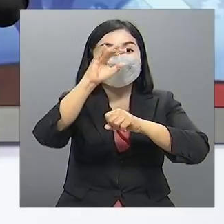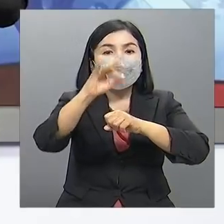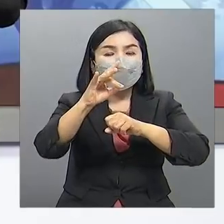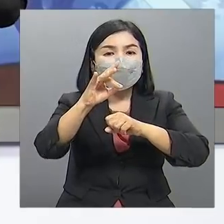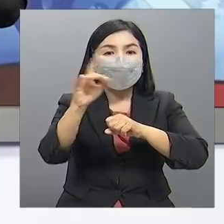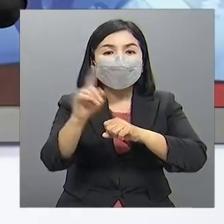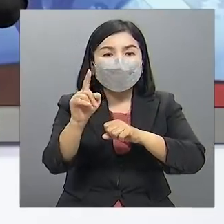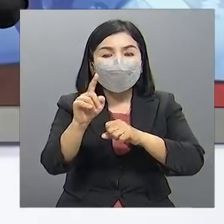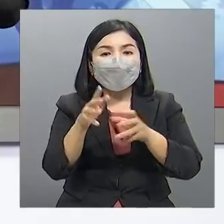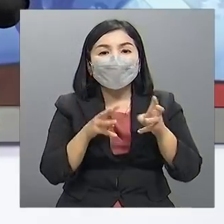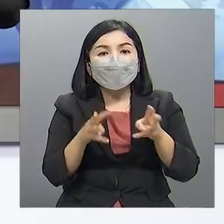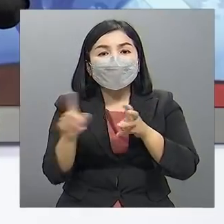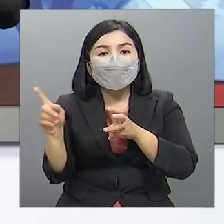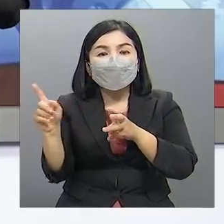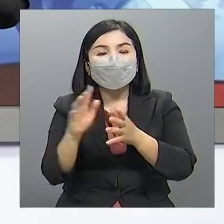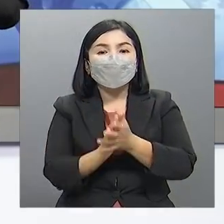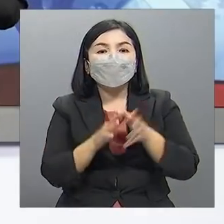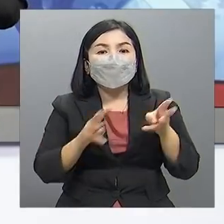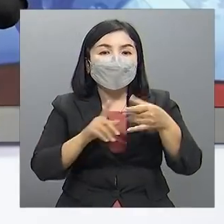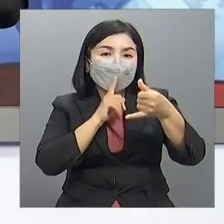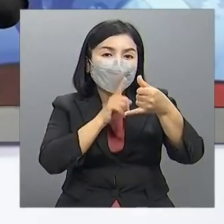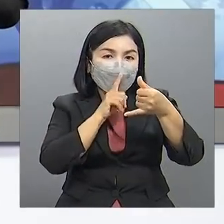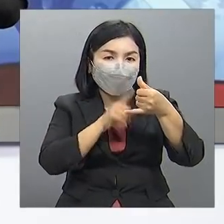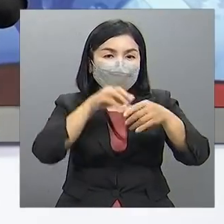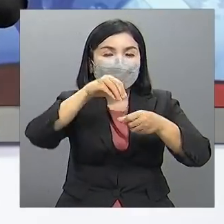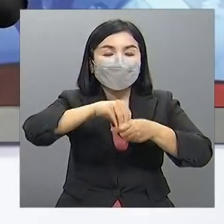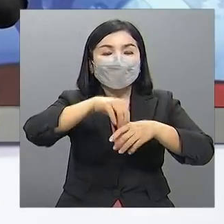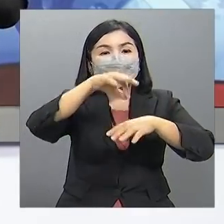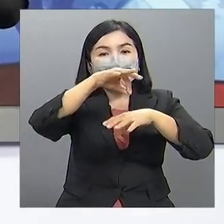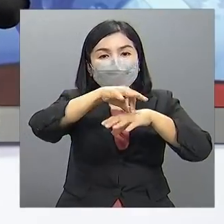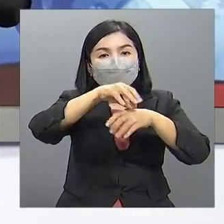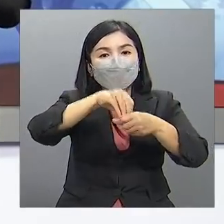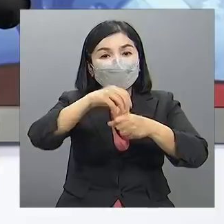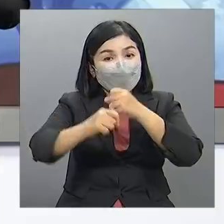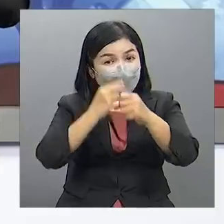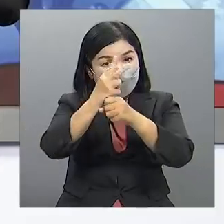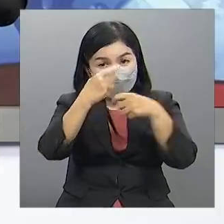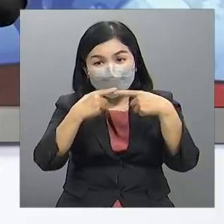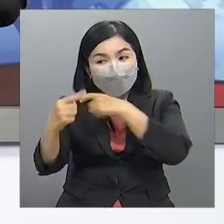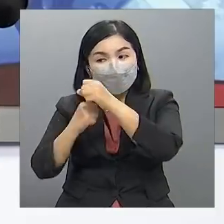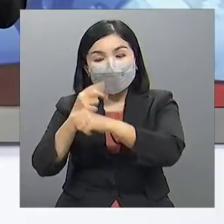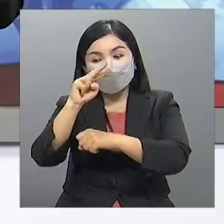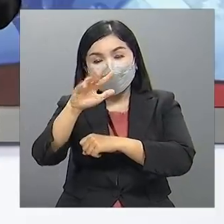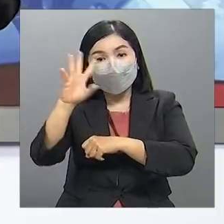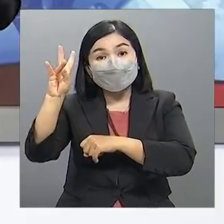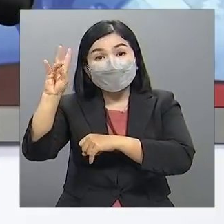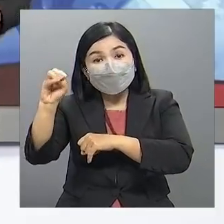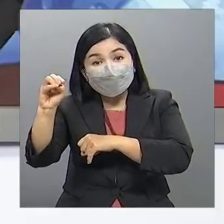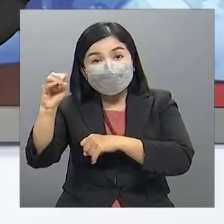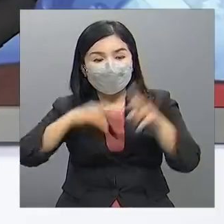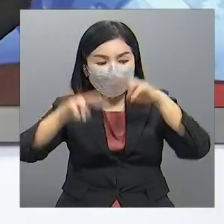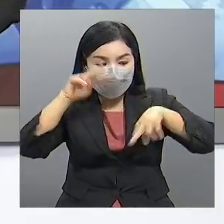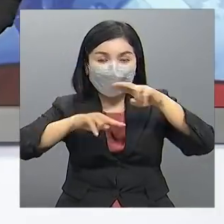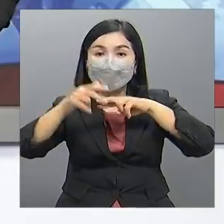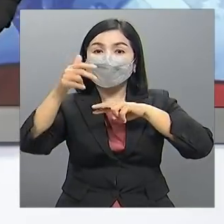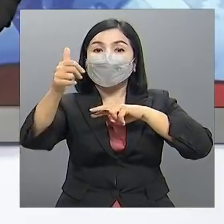ากข้อกล่าวหานั่งอยู่ในตำแหน่งได้และอาจได้ถึงปี2570แต่ที่บอกว่าควบคุมได้ไม่ใช่การคว